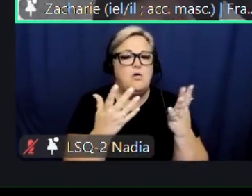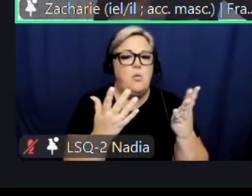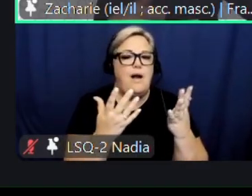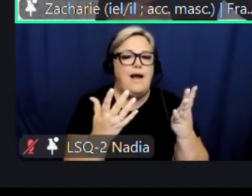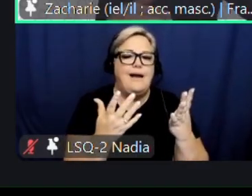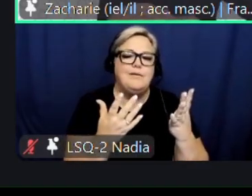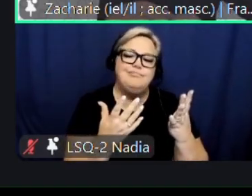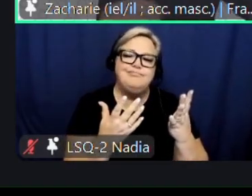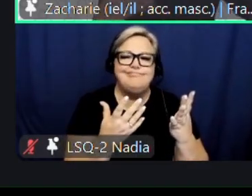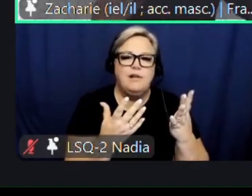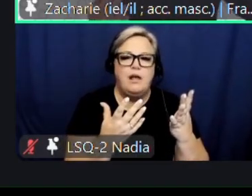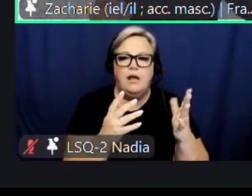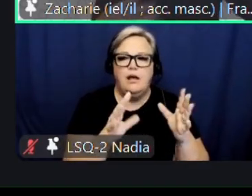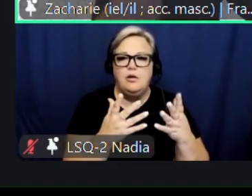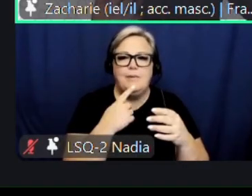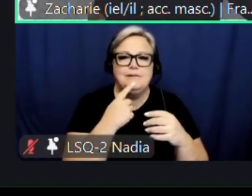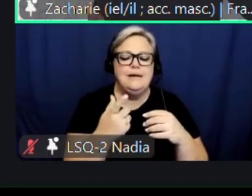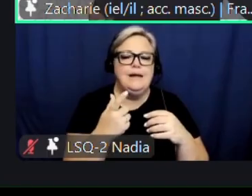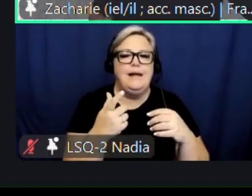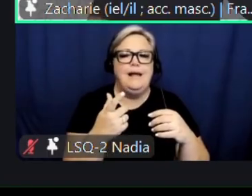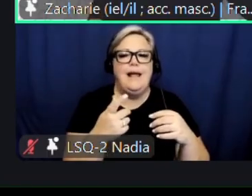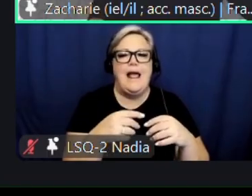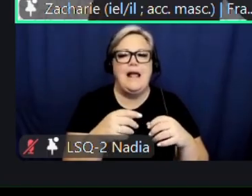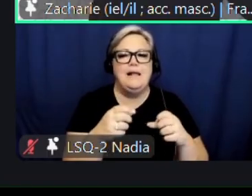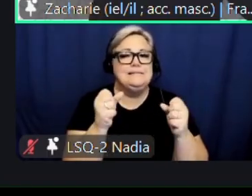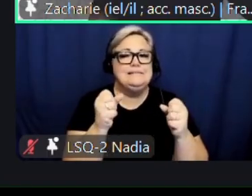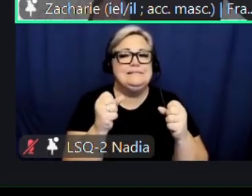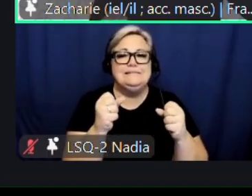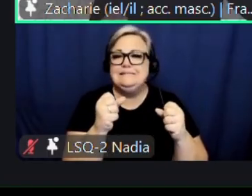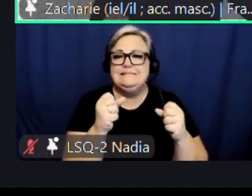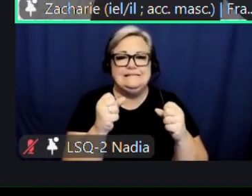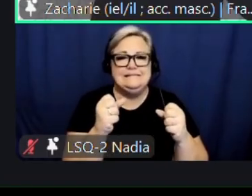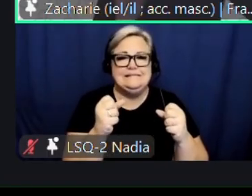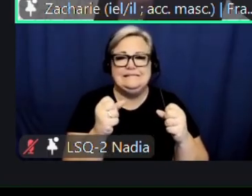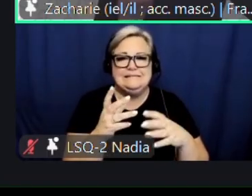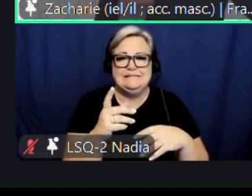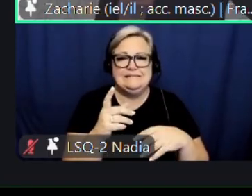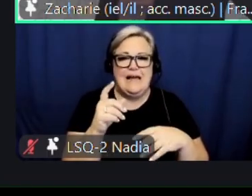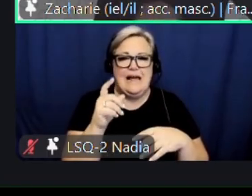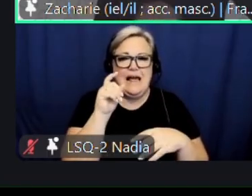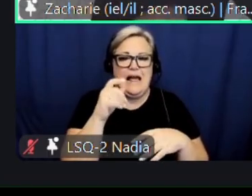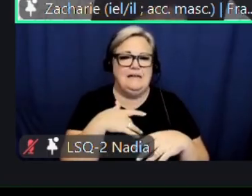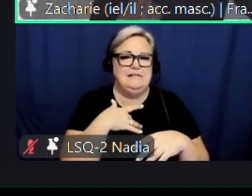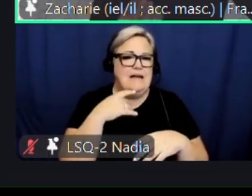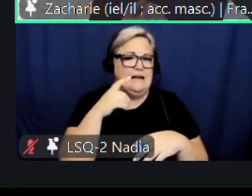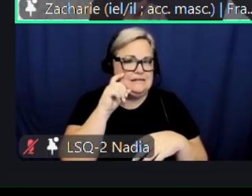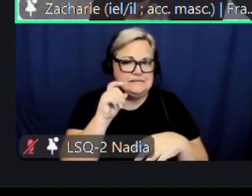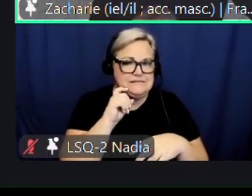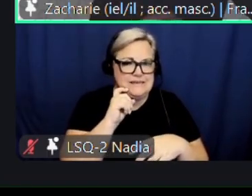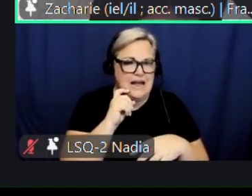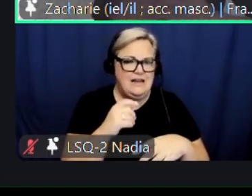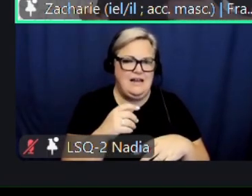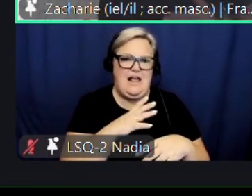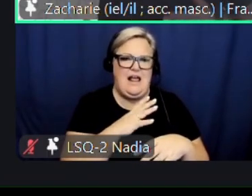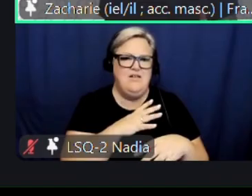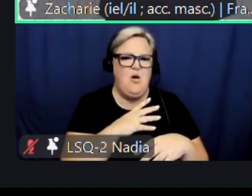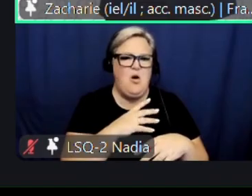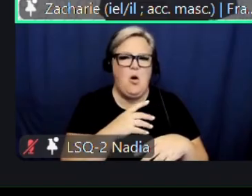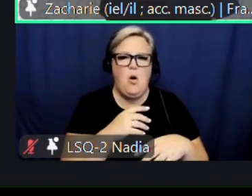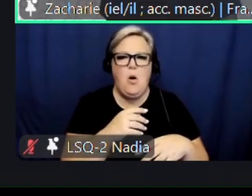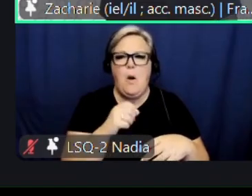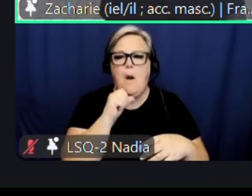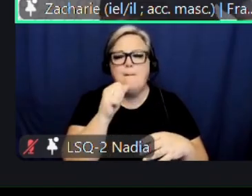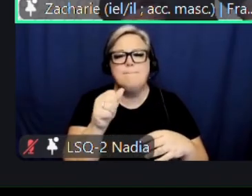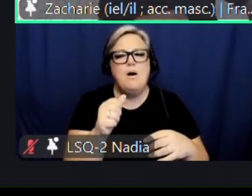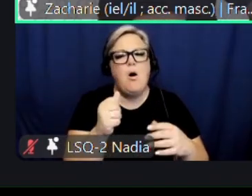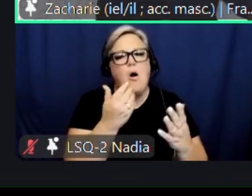pathologisation, comme dans le cas des personnes asexuelles qui subissent des tests invasifs et inutiles au lieu de recevoir une validation